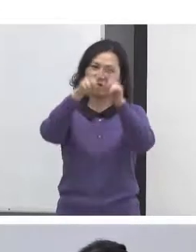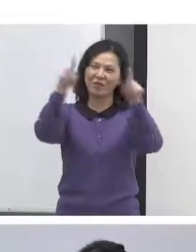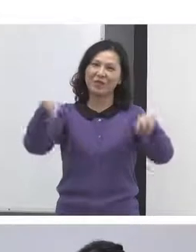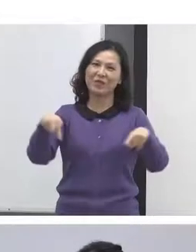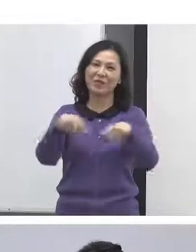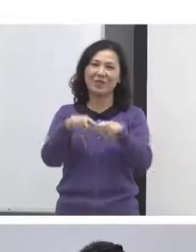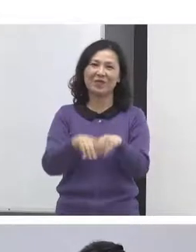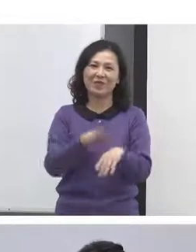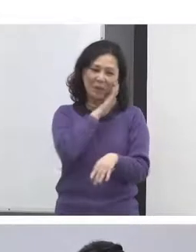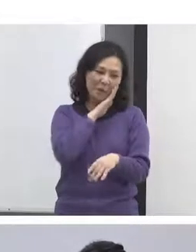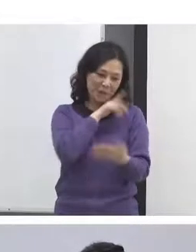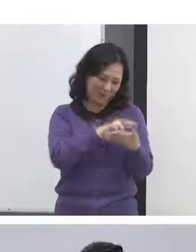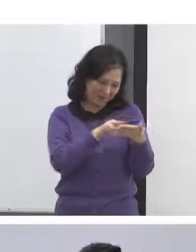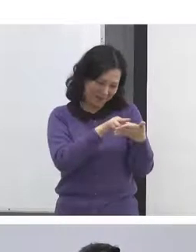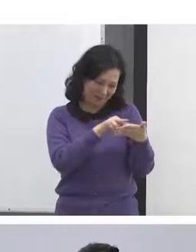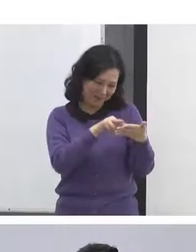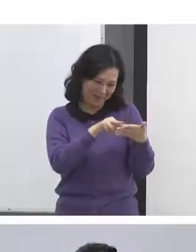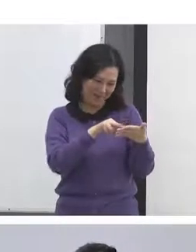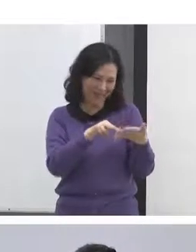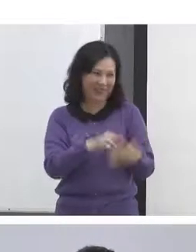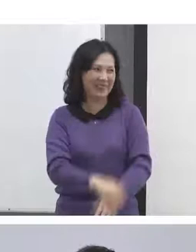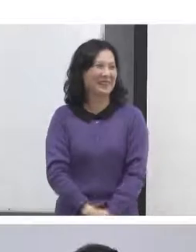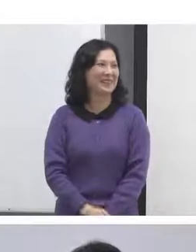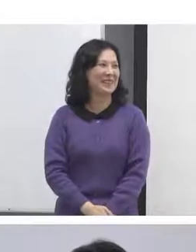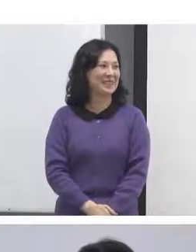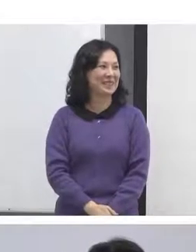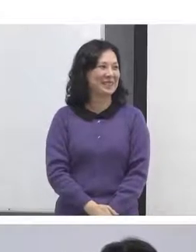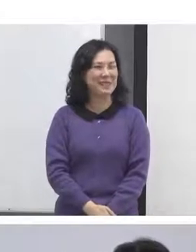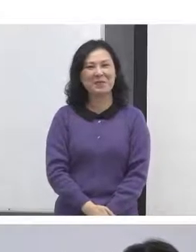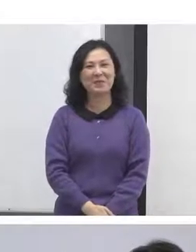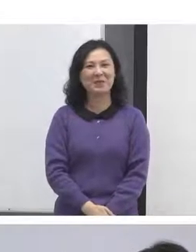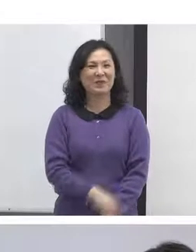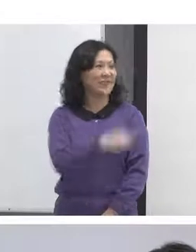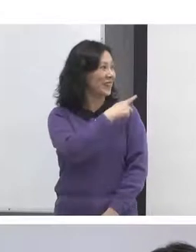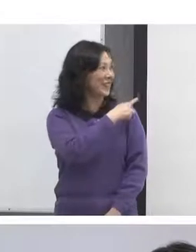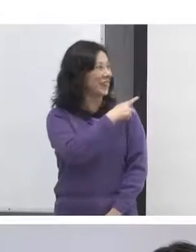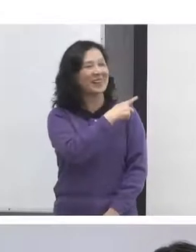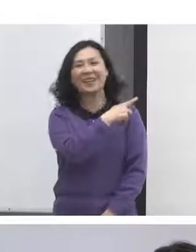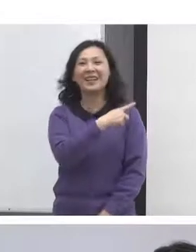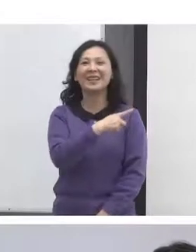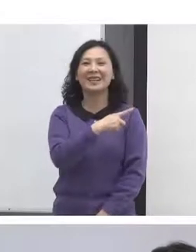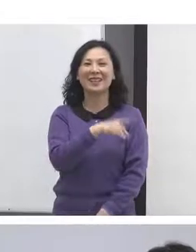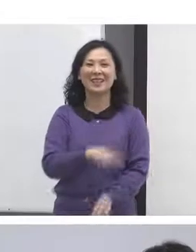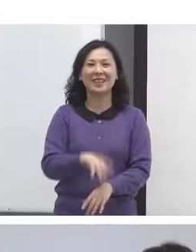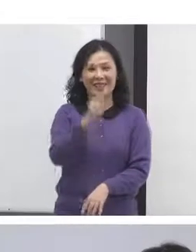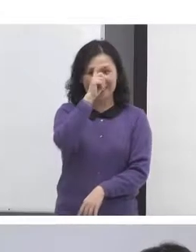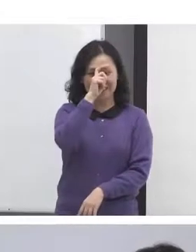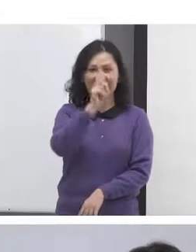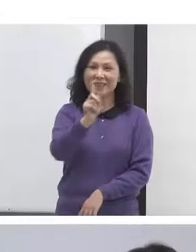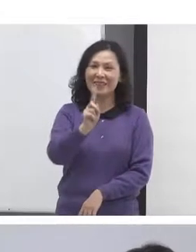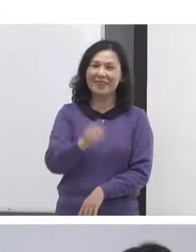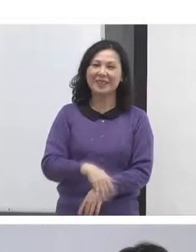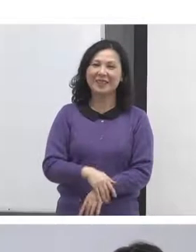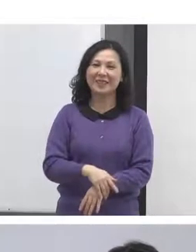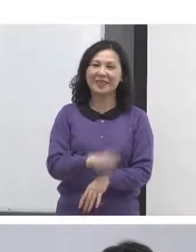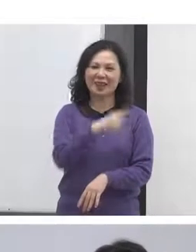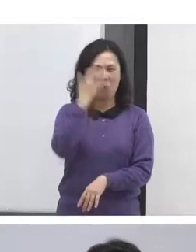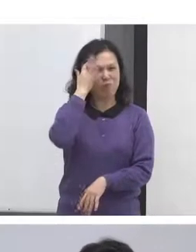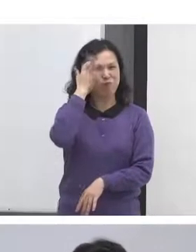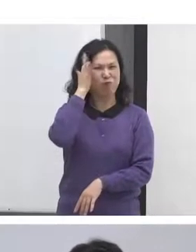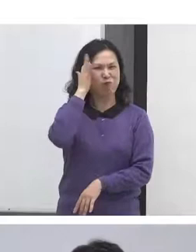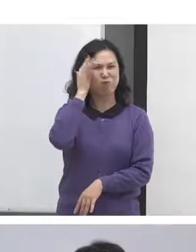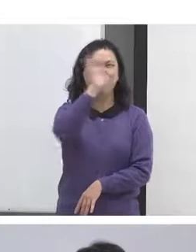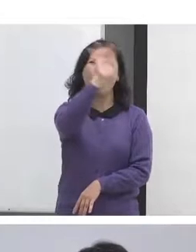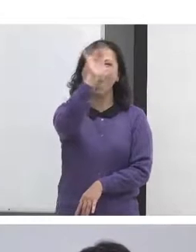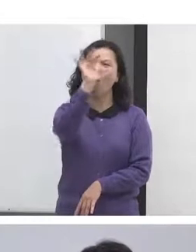让我看一下小抄哈。就是这个 public 呢，它其实是要，因为 Kelty 用很复杂的一串字